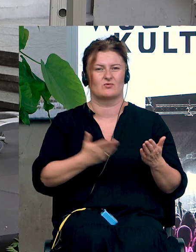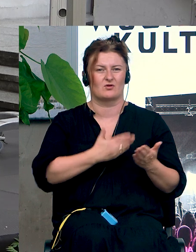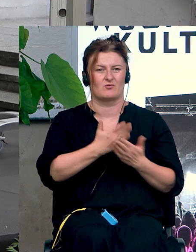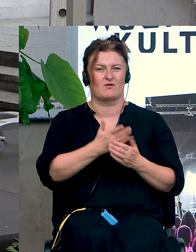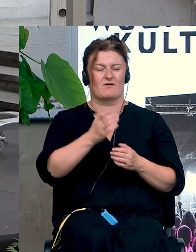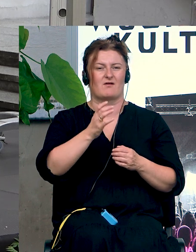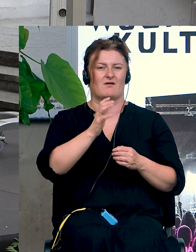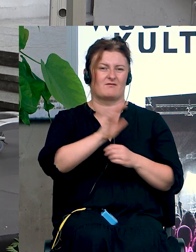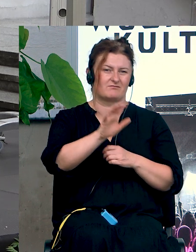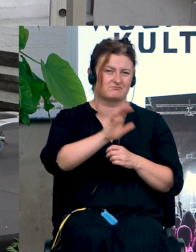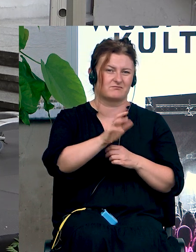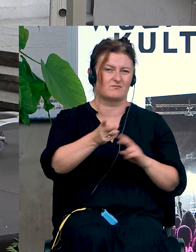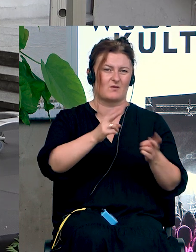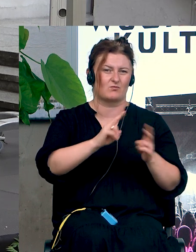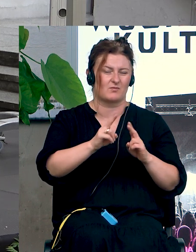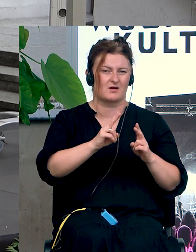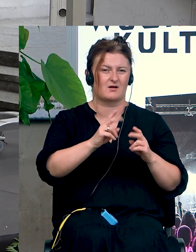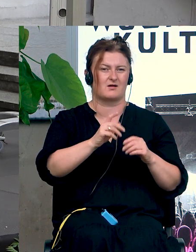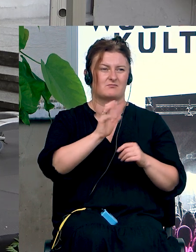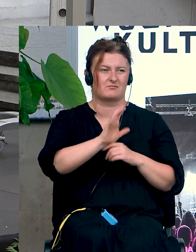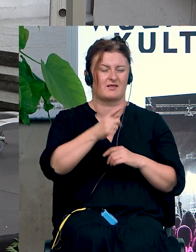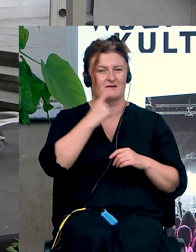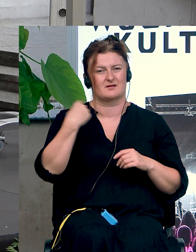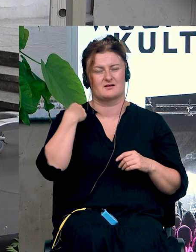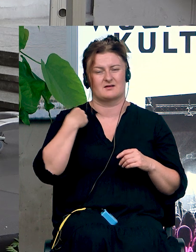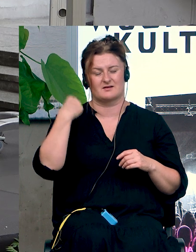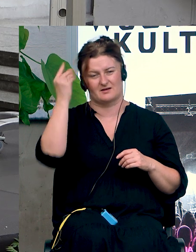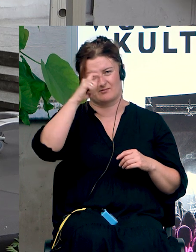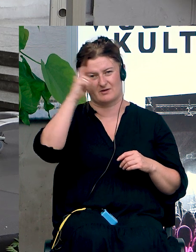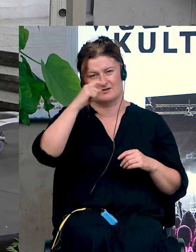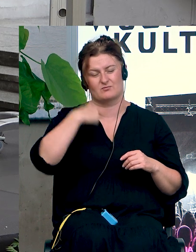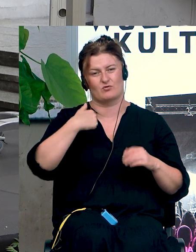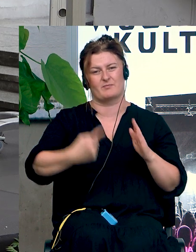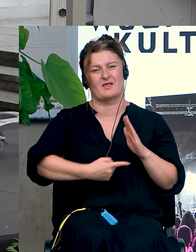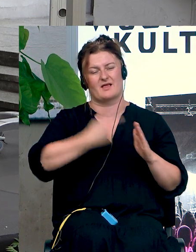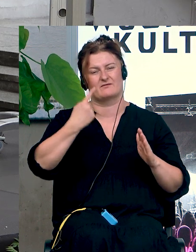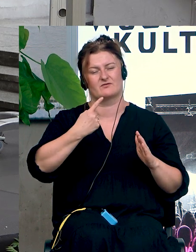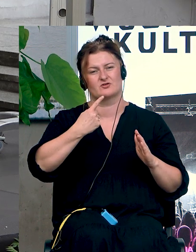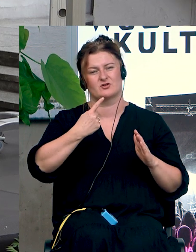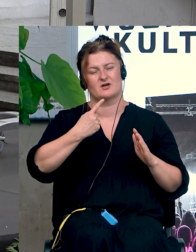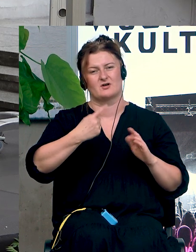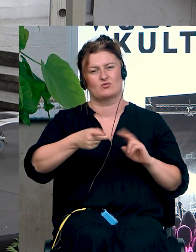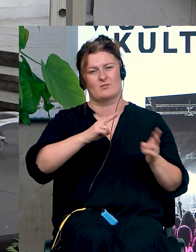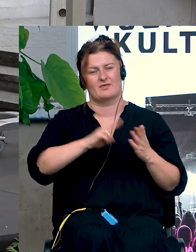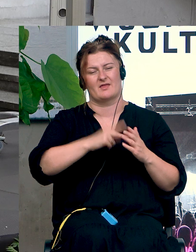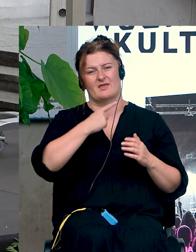книжка вийшла німецькою мовою. Це, до речі, був мій перший переклад іноземною мовою. Що дав мені